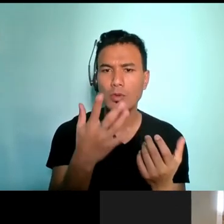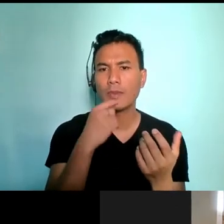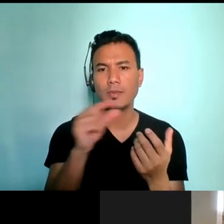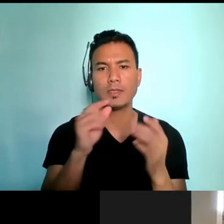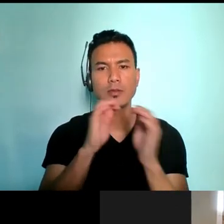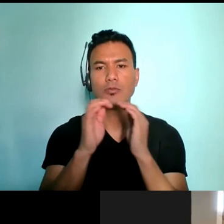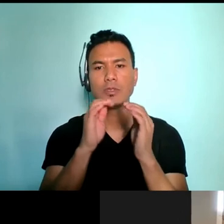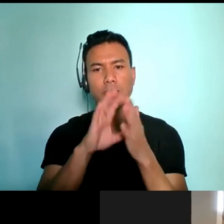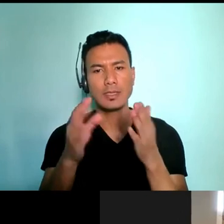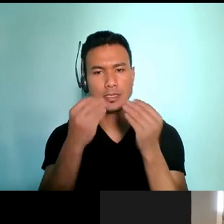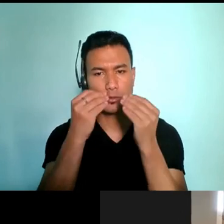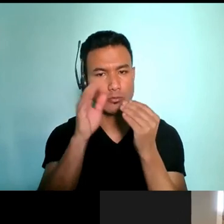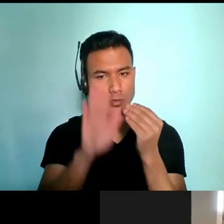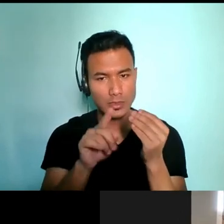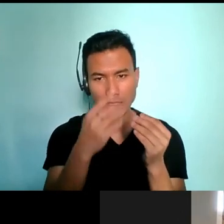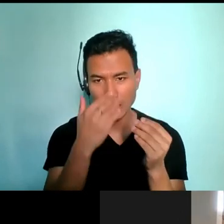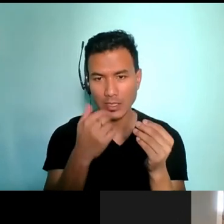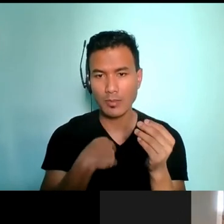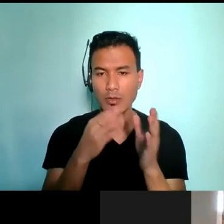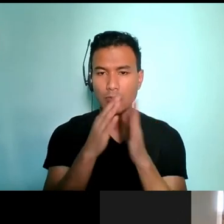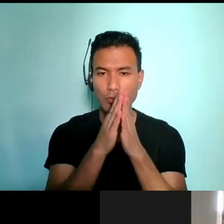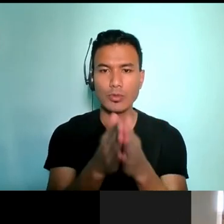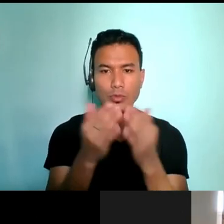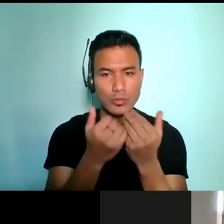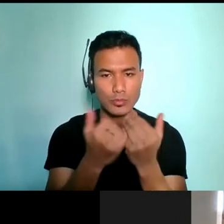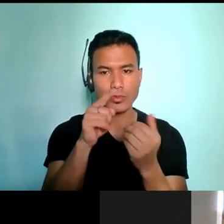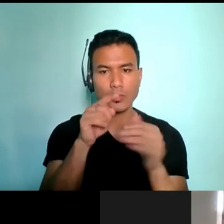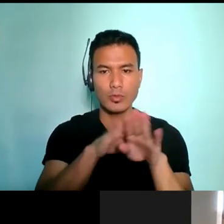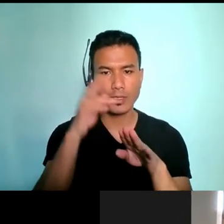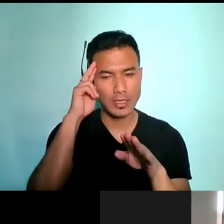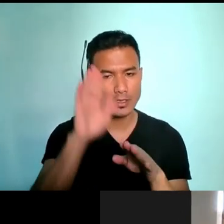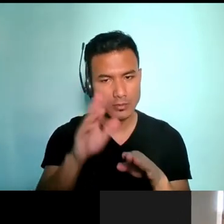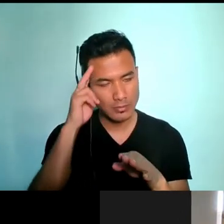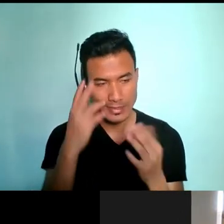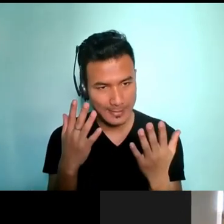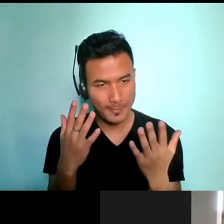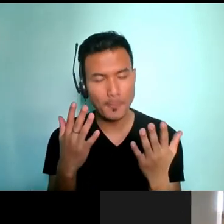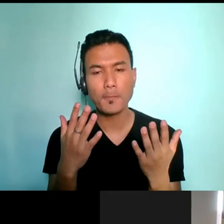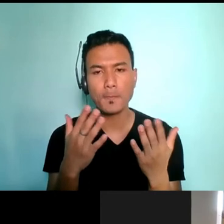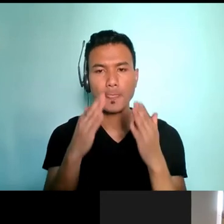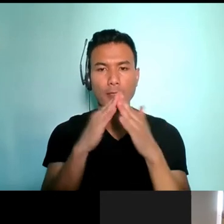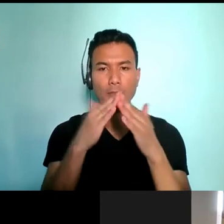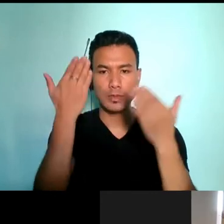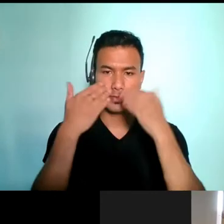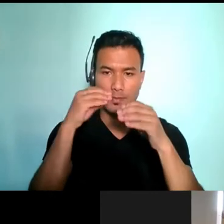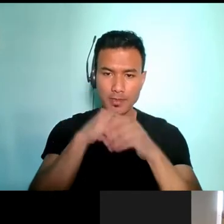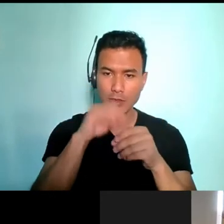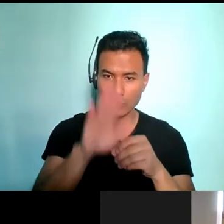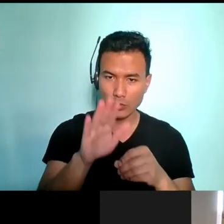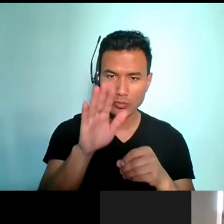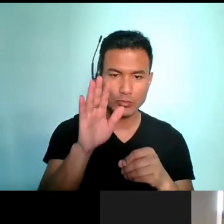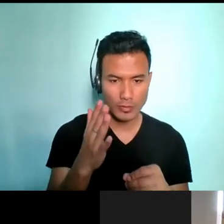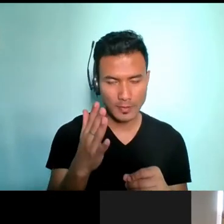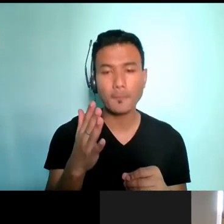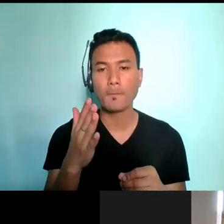काउन्सिलिङले सिकाउँछ। त्यस कारणले मैले एकदमै अनुरोध गर्छु हजुरहरूलाई, थाहा होस् नहोस् डोमेस्टिक भाइलेन्समा पढ्नु भएको छ, पढ्नु भएको